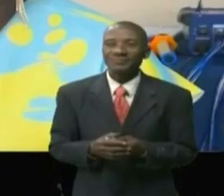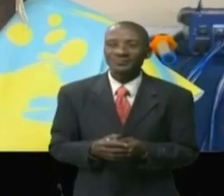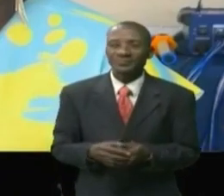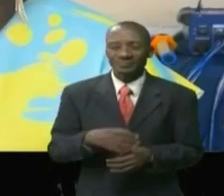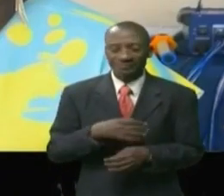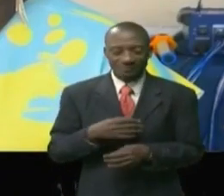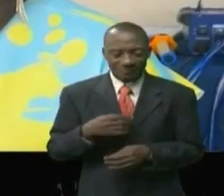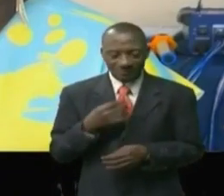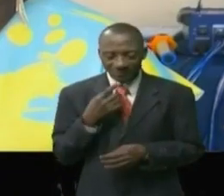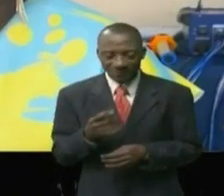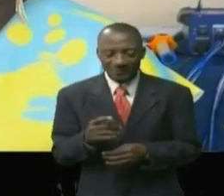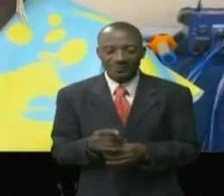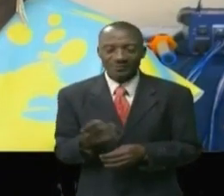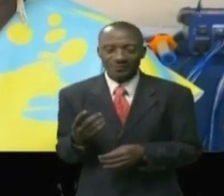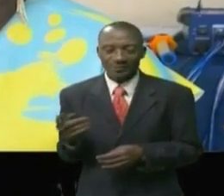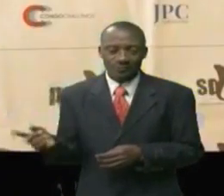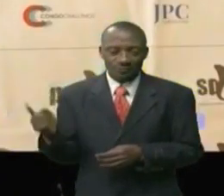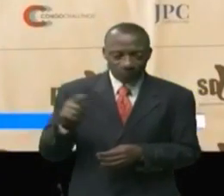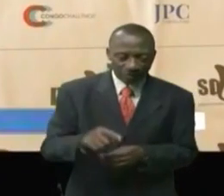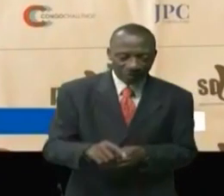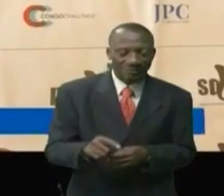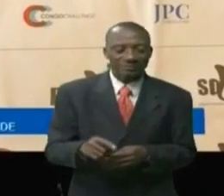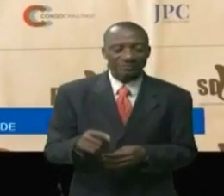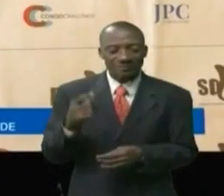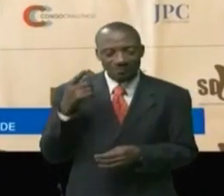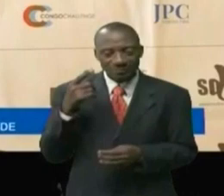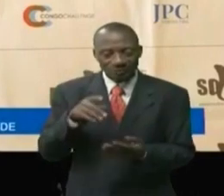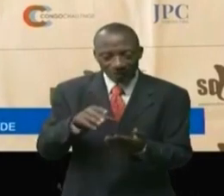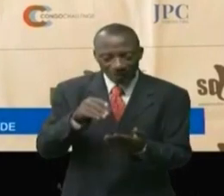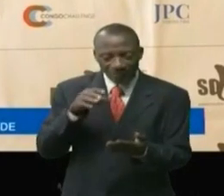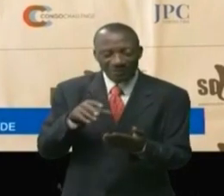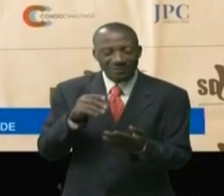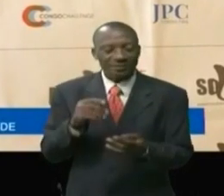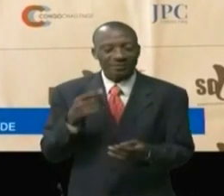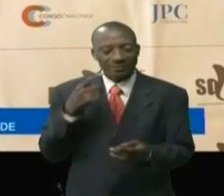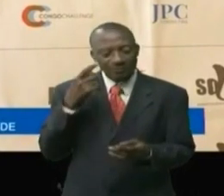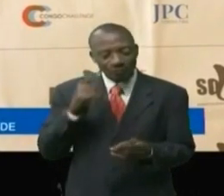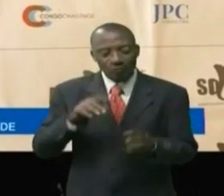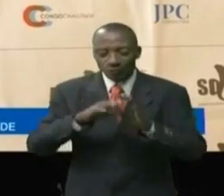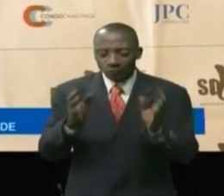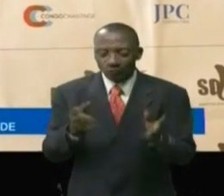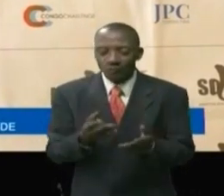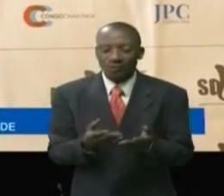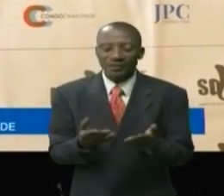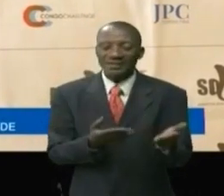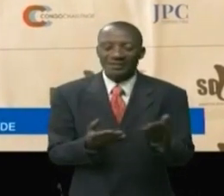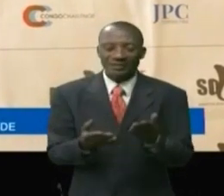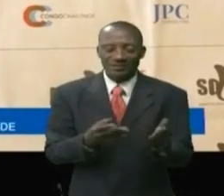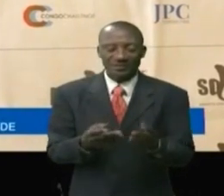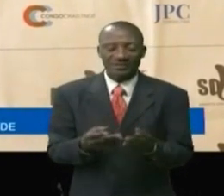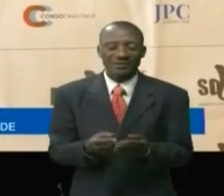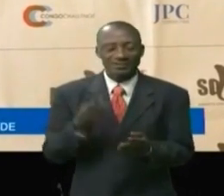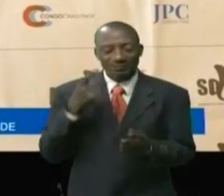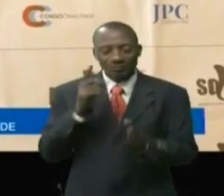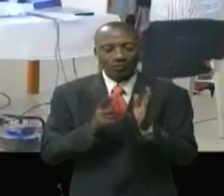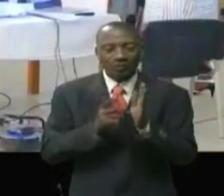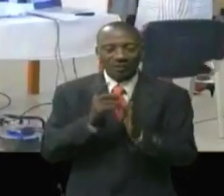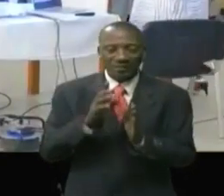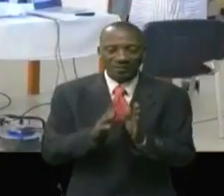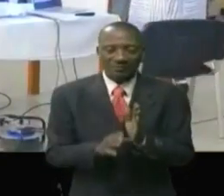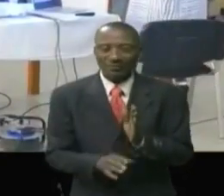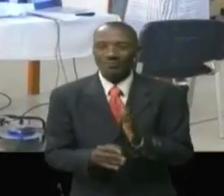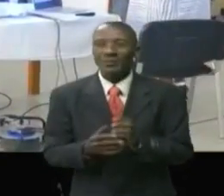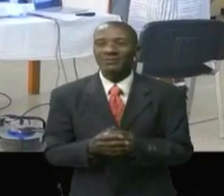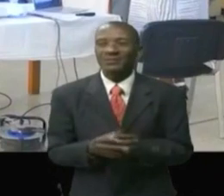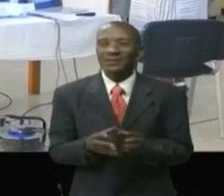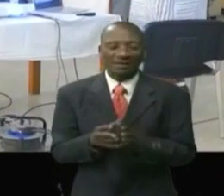des entreprises la mission du service de développement des entreprises a été de former des prestataires de